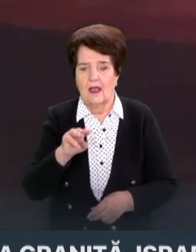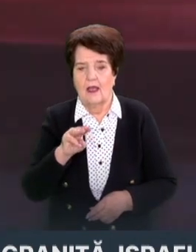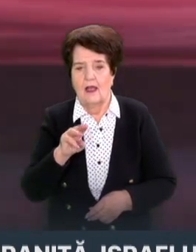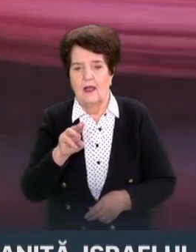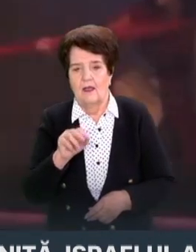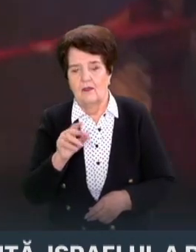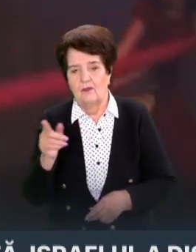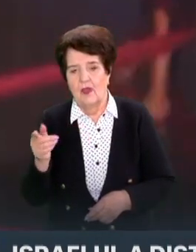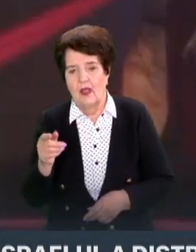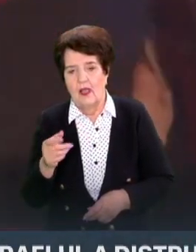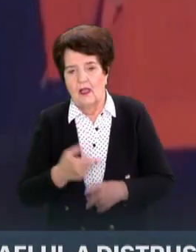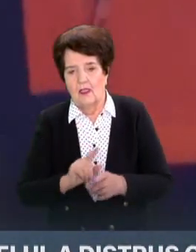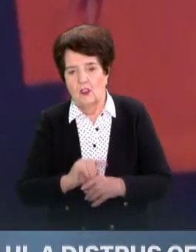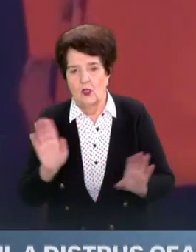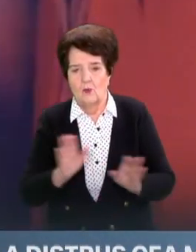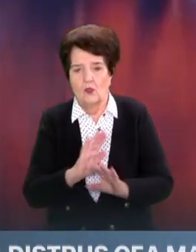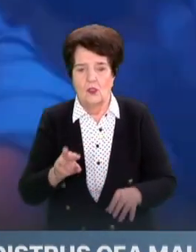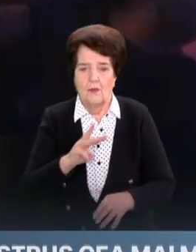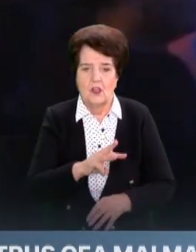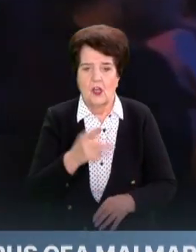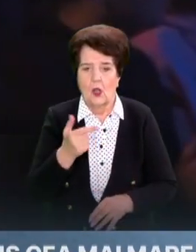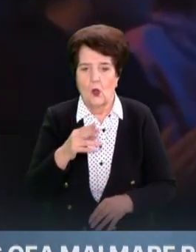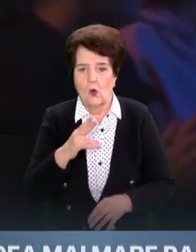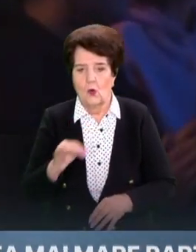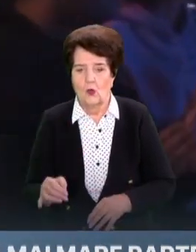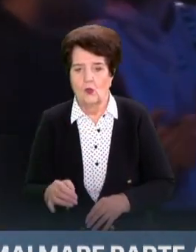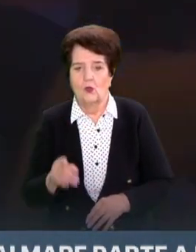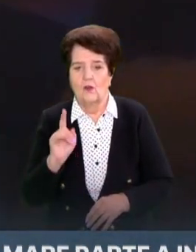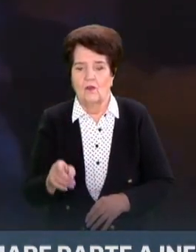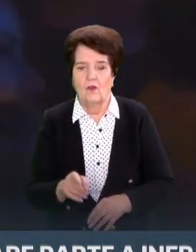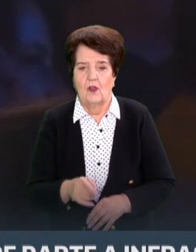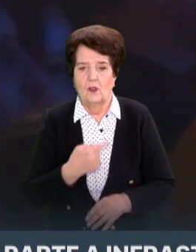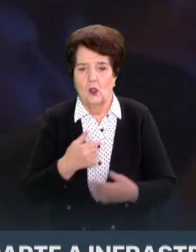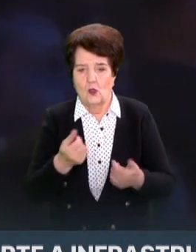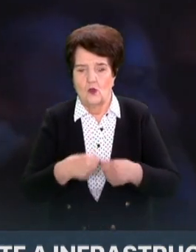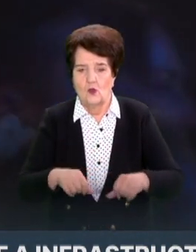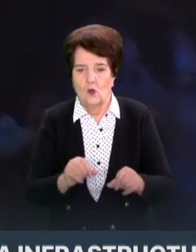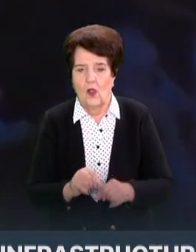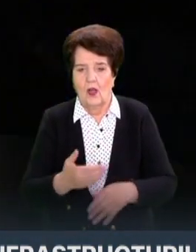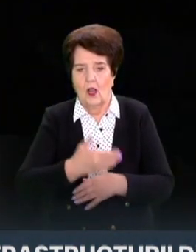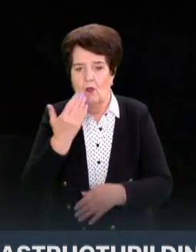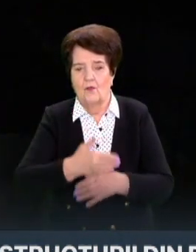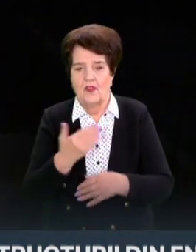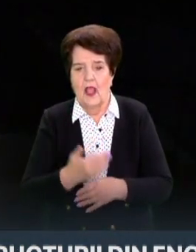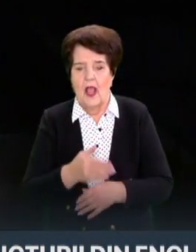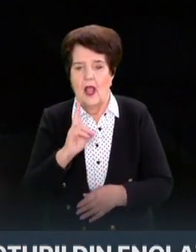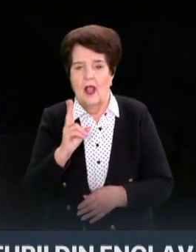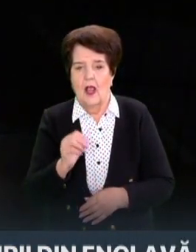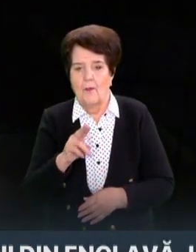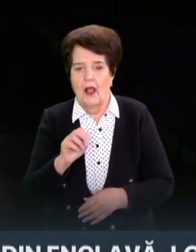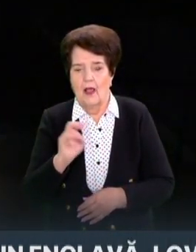mâine va evolua muzicianul Mișa Grosu. Be Free Fest va culmina joi cu spectacolul Capcana în regia lui